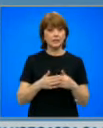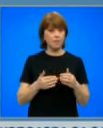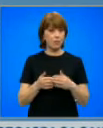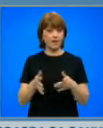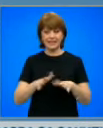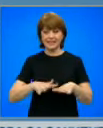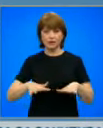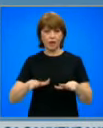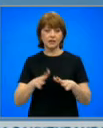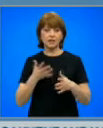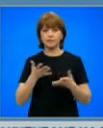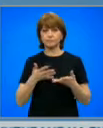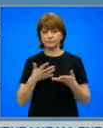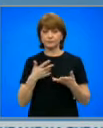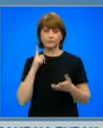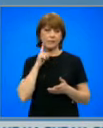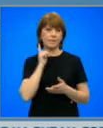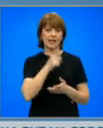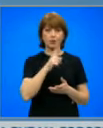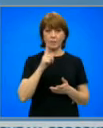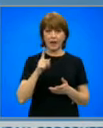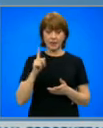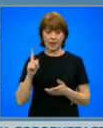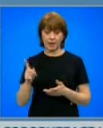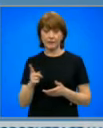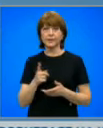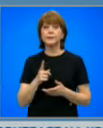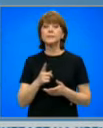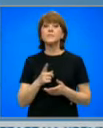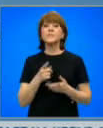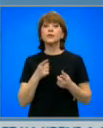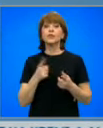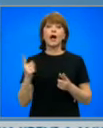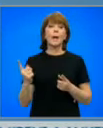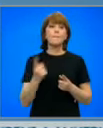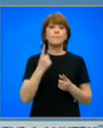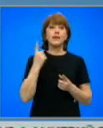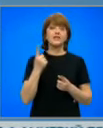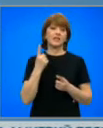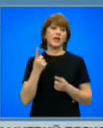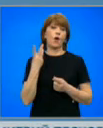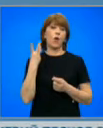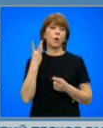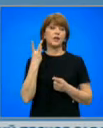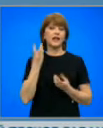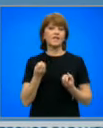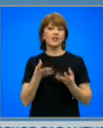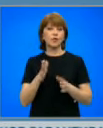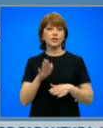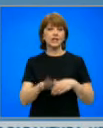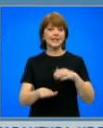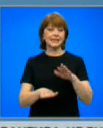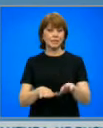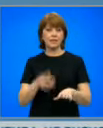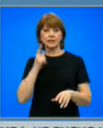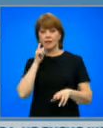ситуацията, обявих ранно предупреждение по силата на закона за газови регулации. Това е първата от три възможни стъпки, заложени в документа. Става